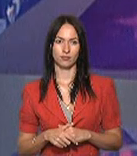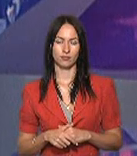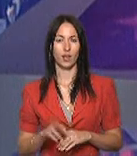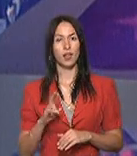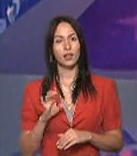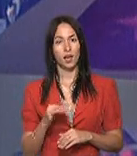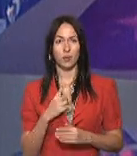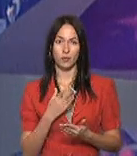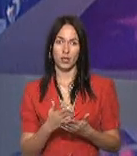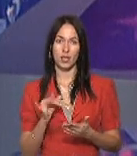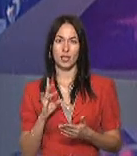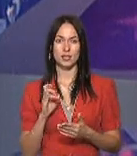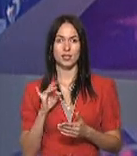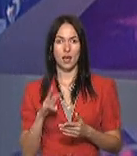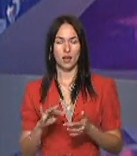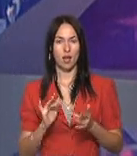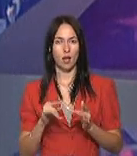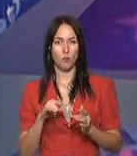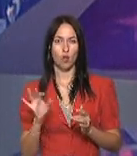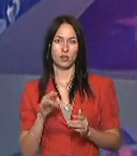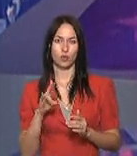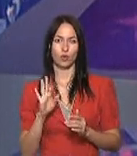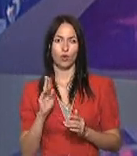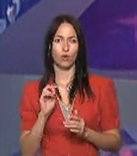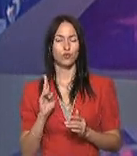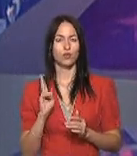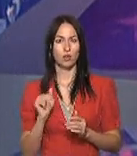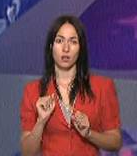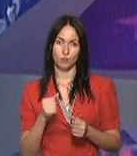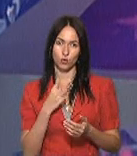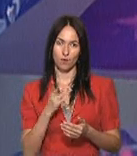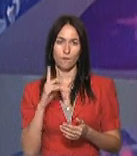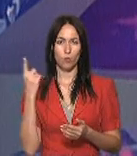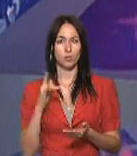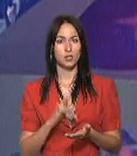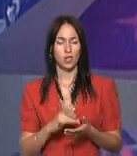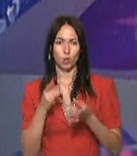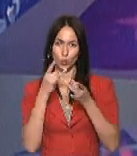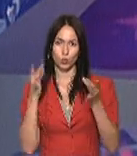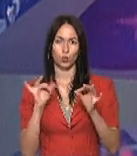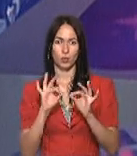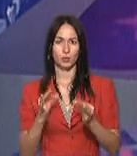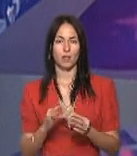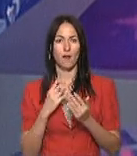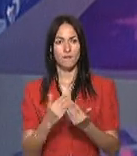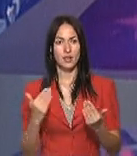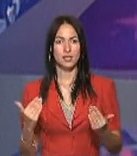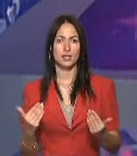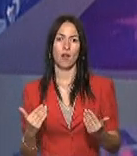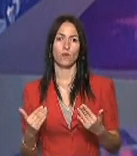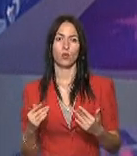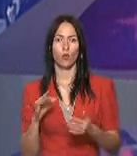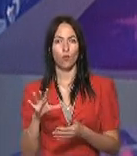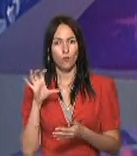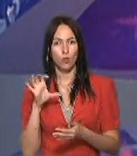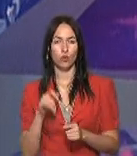Як би виглядала інстаграм-сторінка Олександра Довженка, можна побачити в обласному центрі культури та мистецтва. Виставку архівних